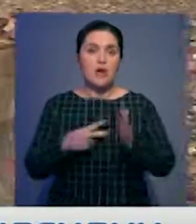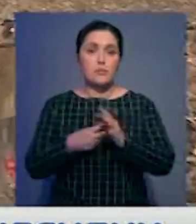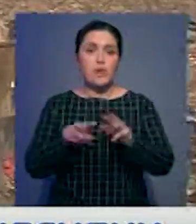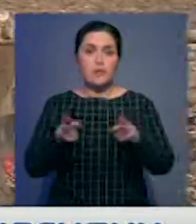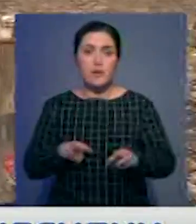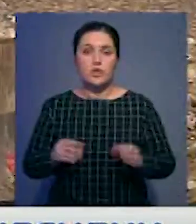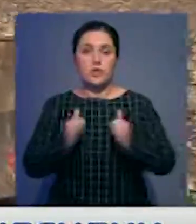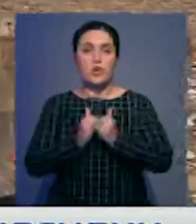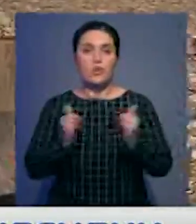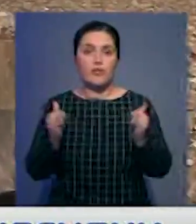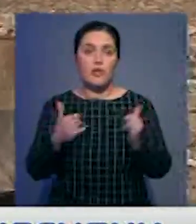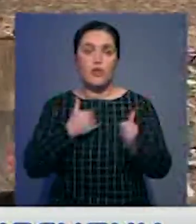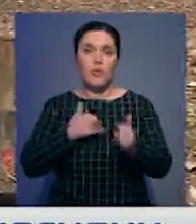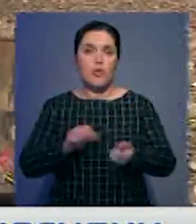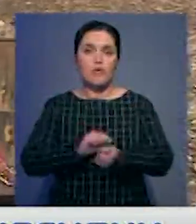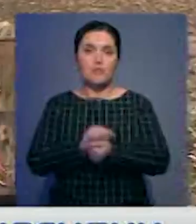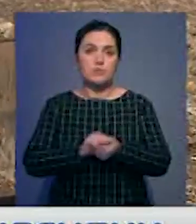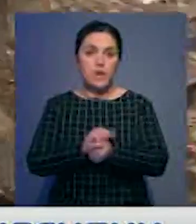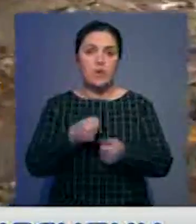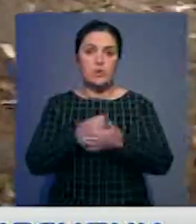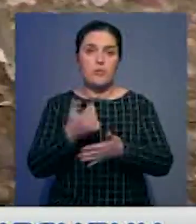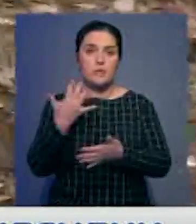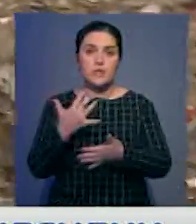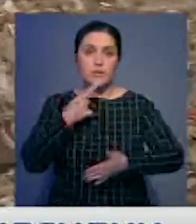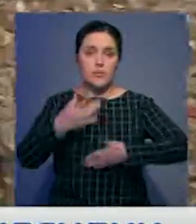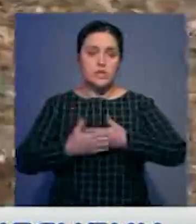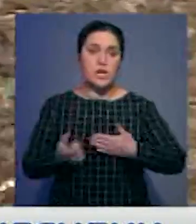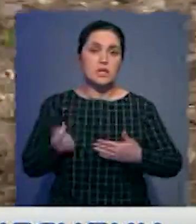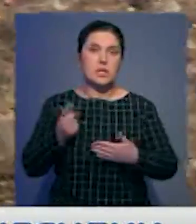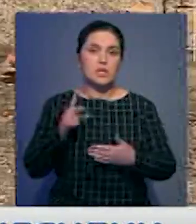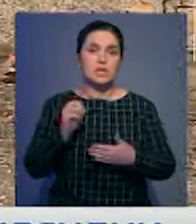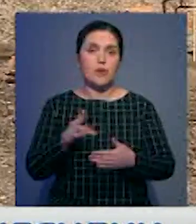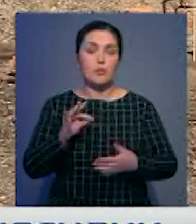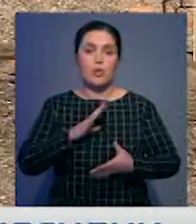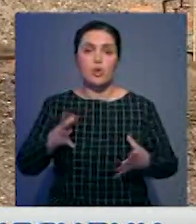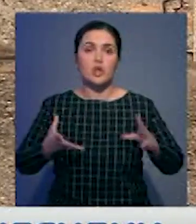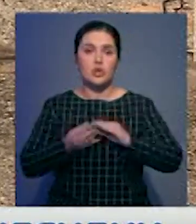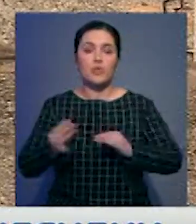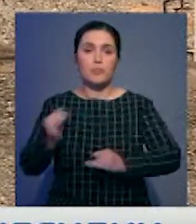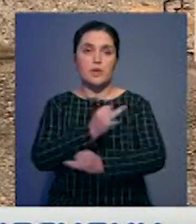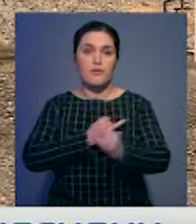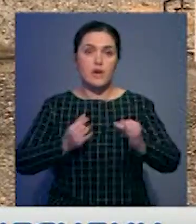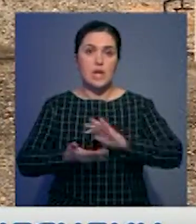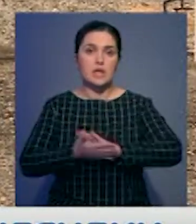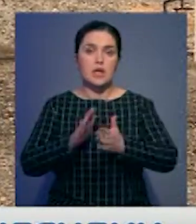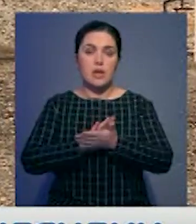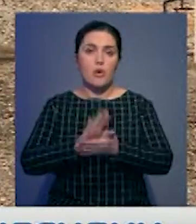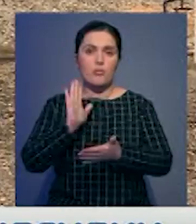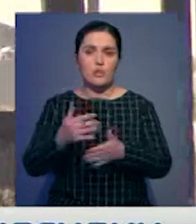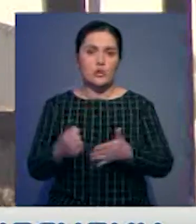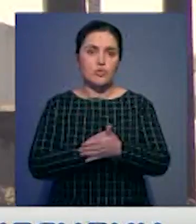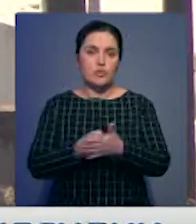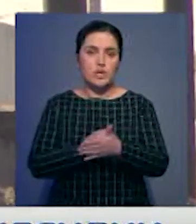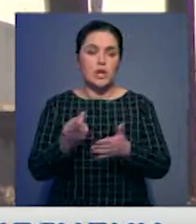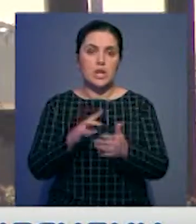11,5%. В планах правительства увеличить долю переработки до 50% в ближайшие несколько лет. По итогам переговоров стороны